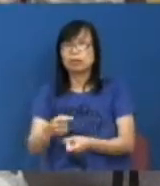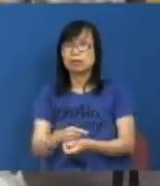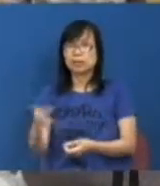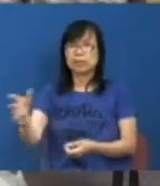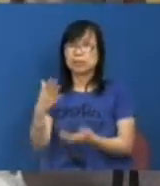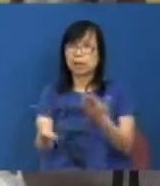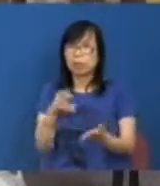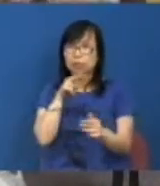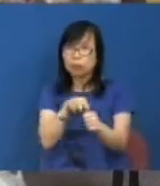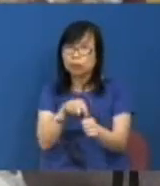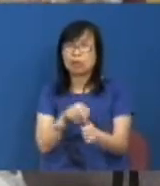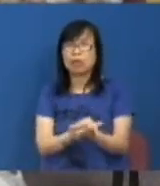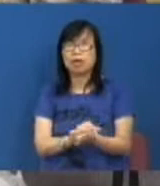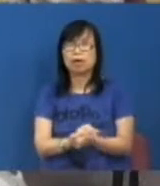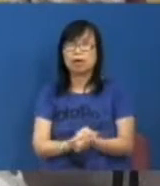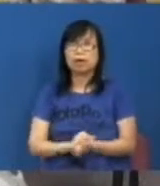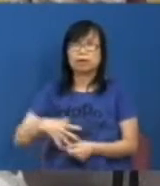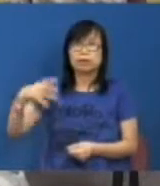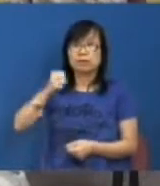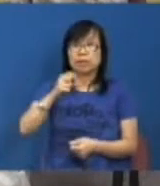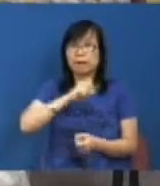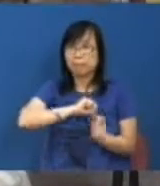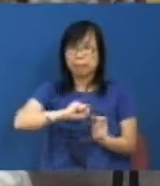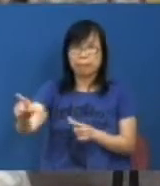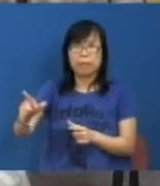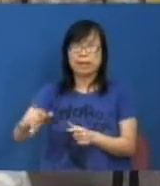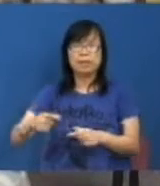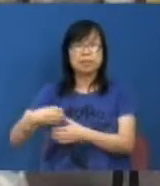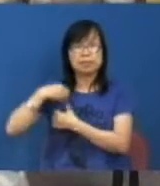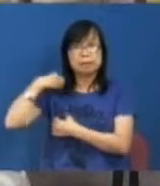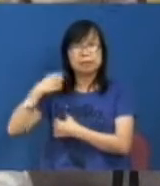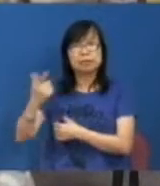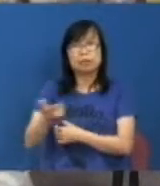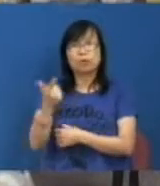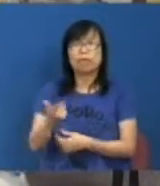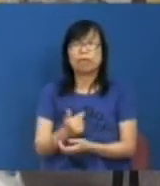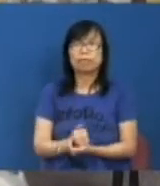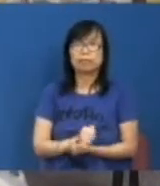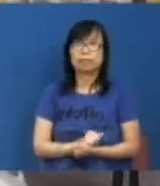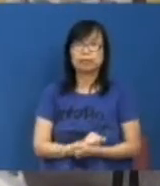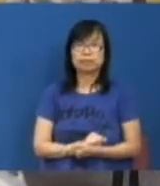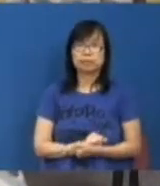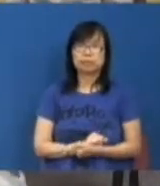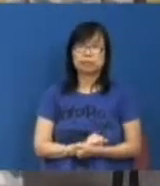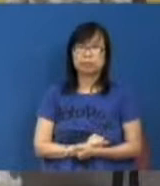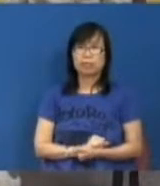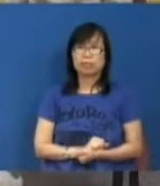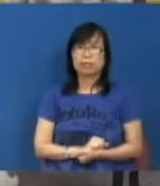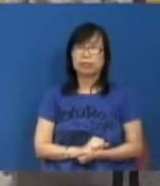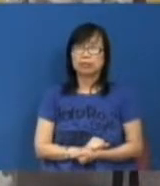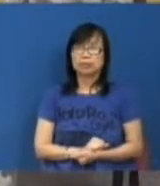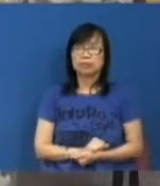個將多個兵啦，或者是管理人多，但是下面做事人少， 沒錯，所以其